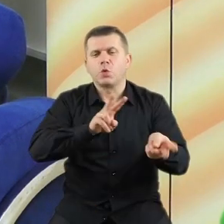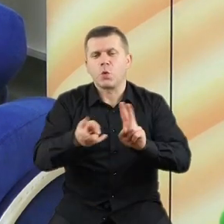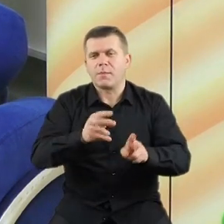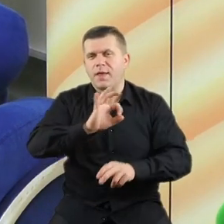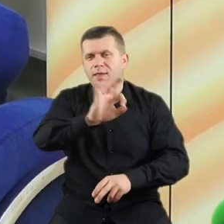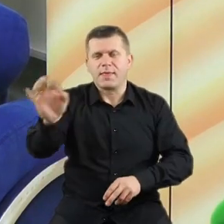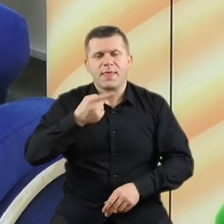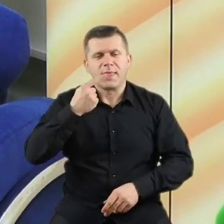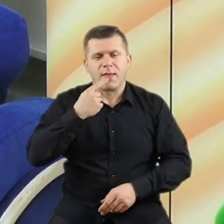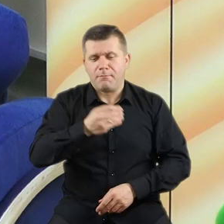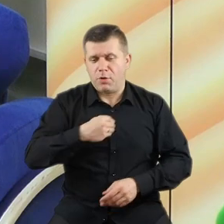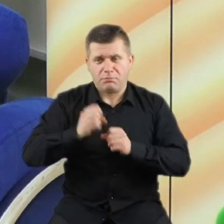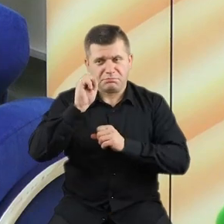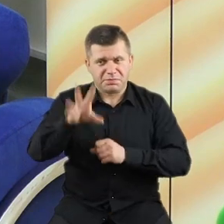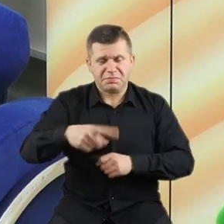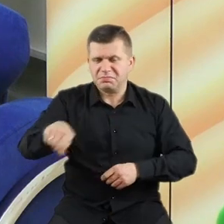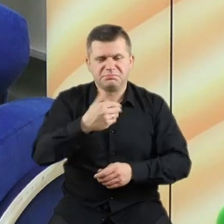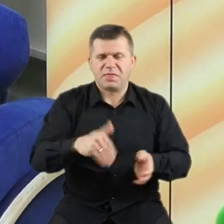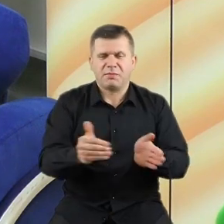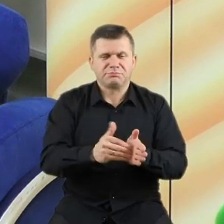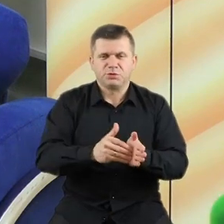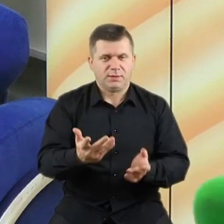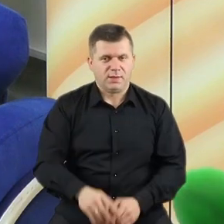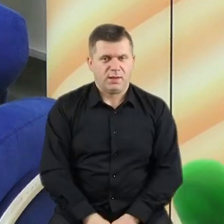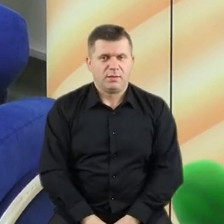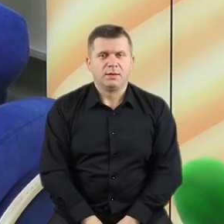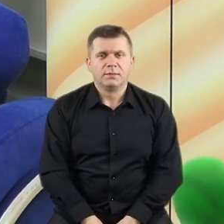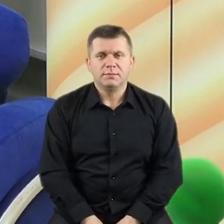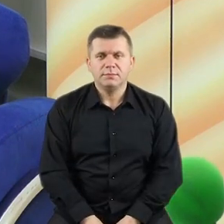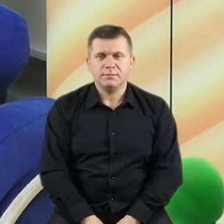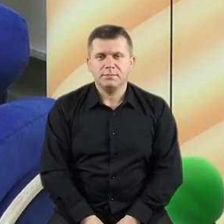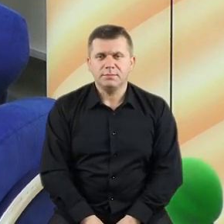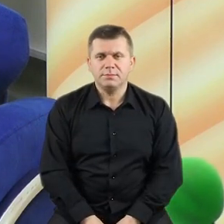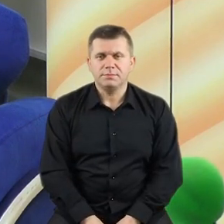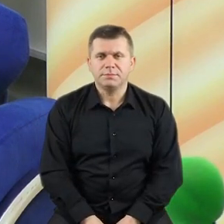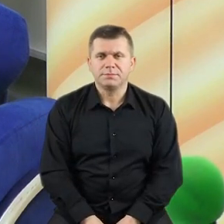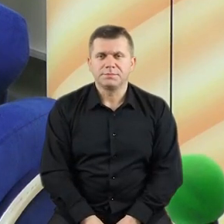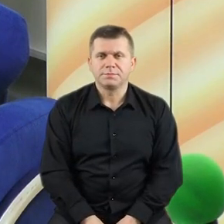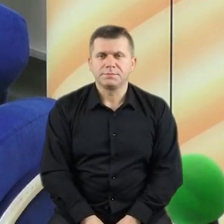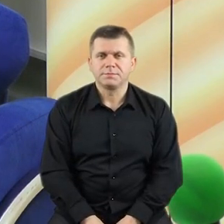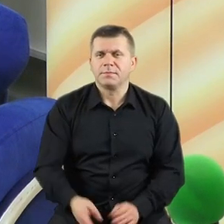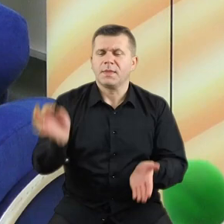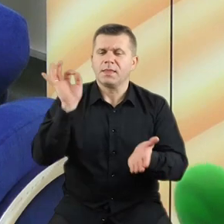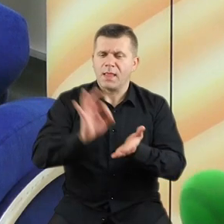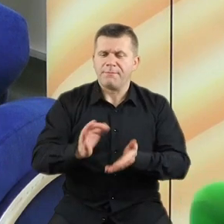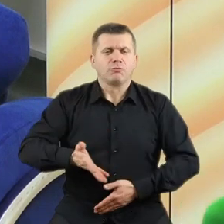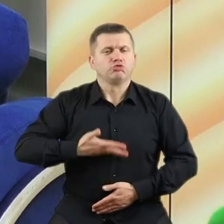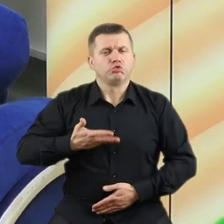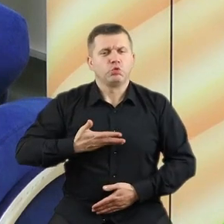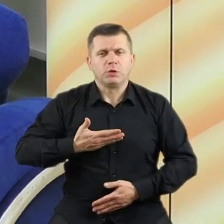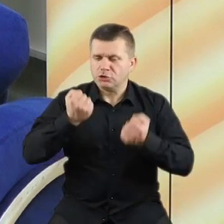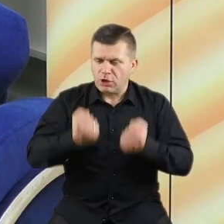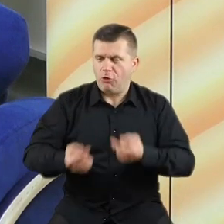wytłumaczyć na ich języki. Przecież nie wyślę po polsku, bo to nikomu do niczego się nie przyda. Ale na pewno